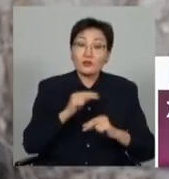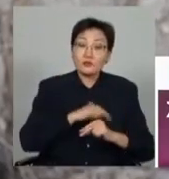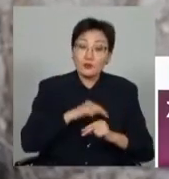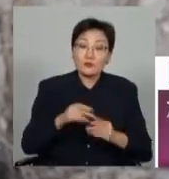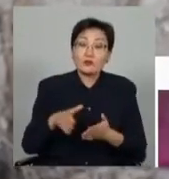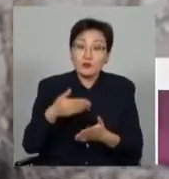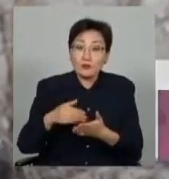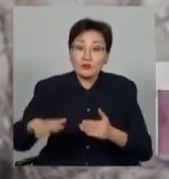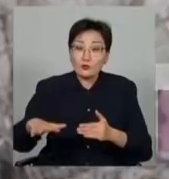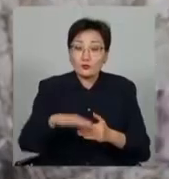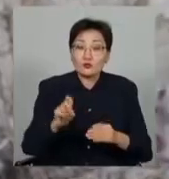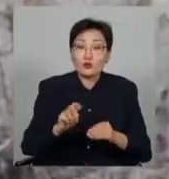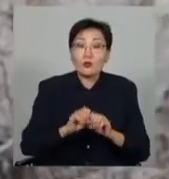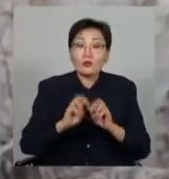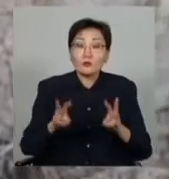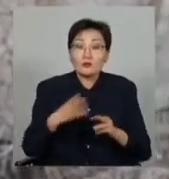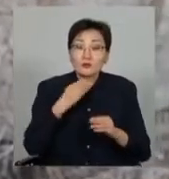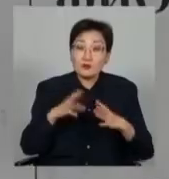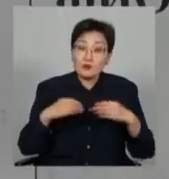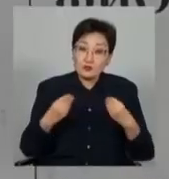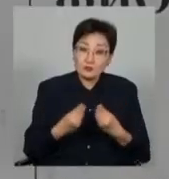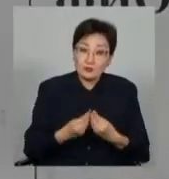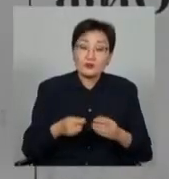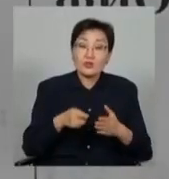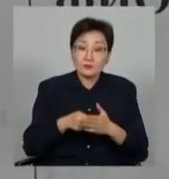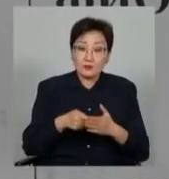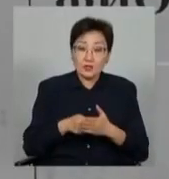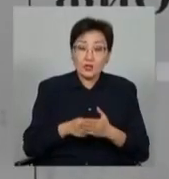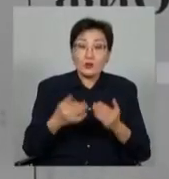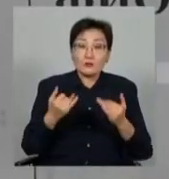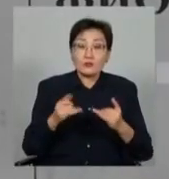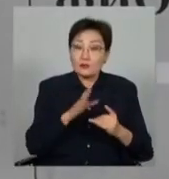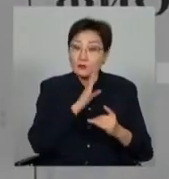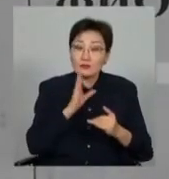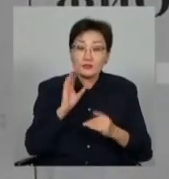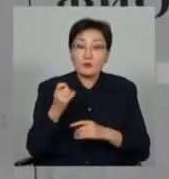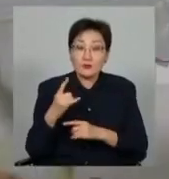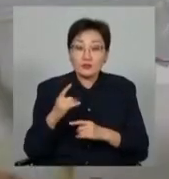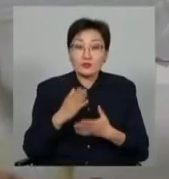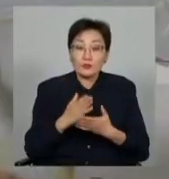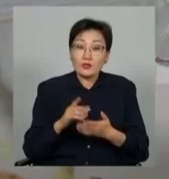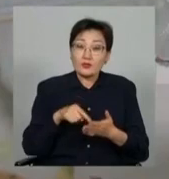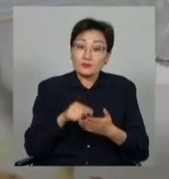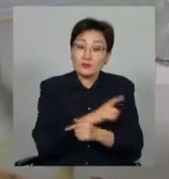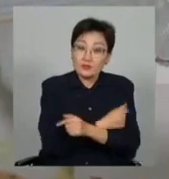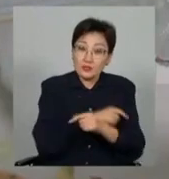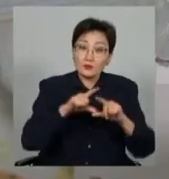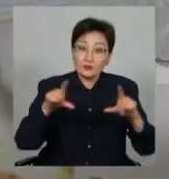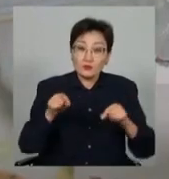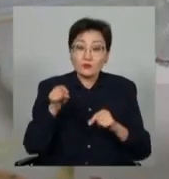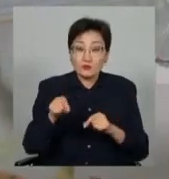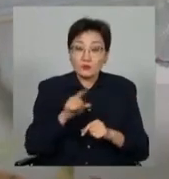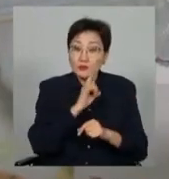работаю, подметаю двор, чтобы обеспечить свою семью. Сейчас мать малышей находится в городском перинатальном центре.